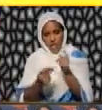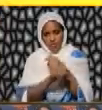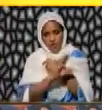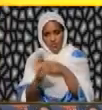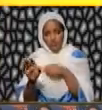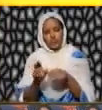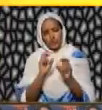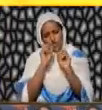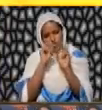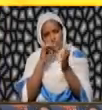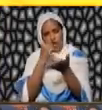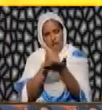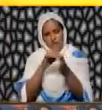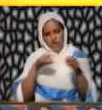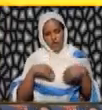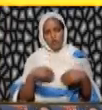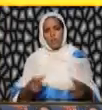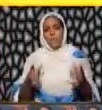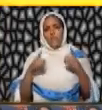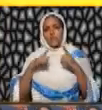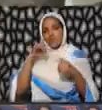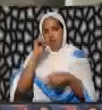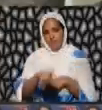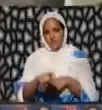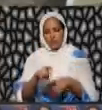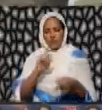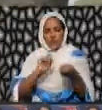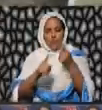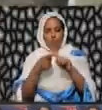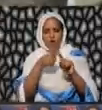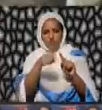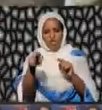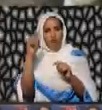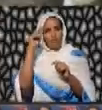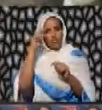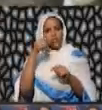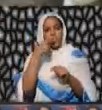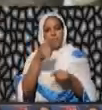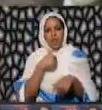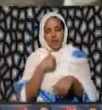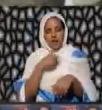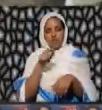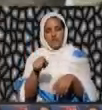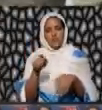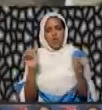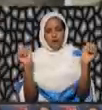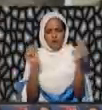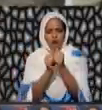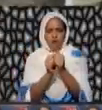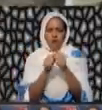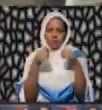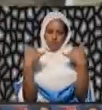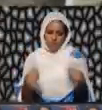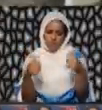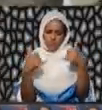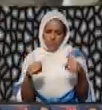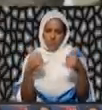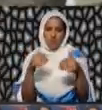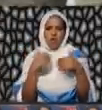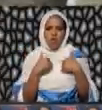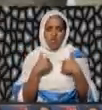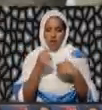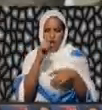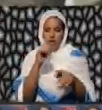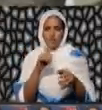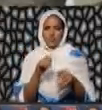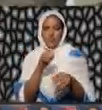ከተገረፋችሁ እሺ ብላችሁ መኖር አለባቸው። ደግሞ ጓደኛው ሙሴ የሚባል አለ። ከሱ ጋራ እንዲህ ይጫወታሉ። እንዲህ